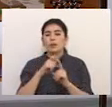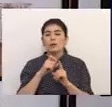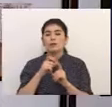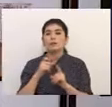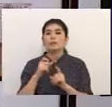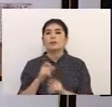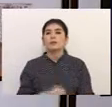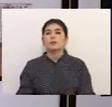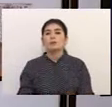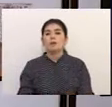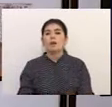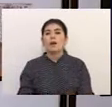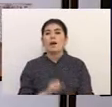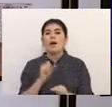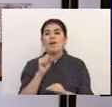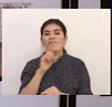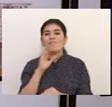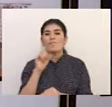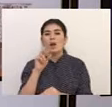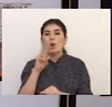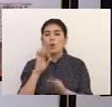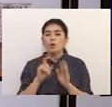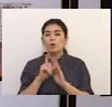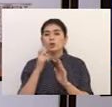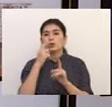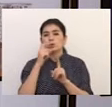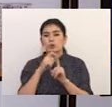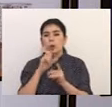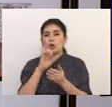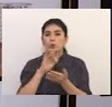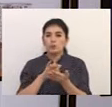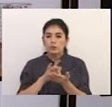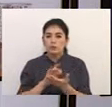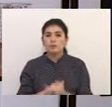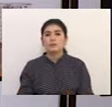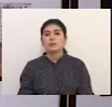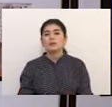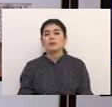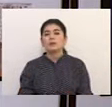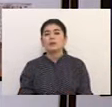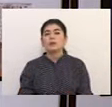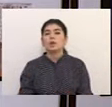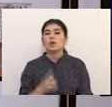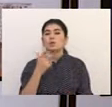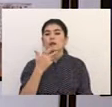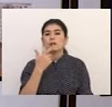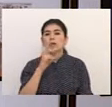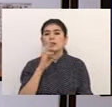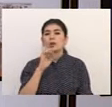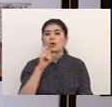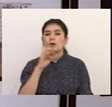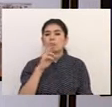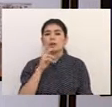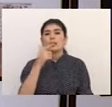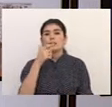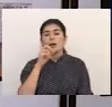kelgan. Avvalo so'zi gap o'rtasida kelibdi. Uchinchi gapimizda nihoyat so'zi